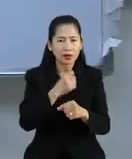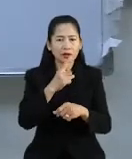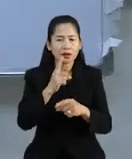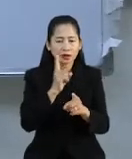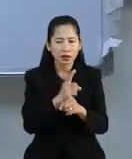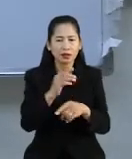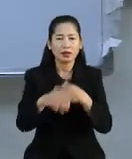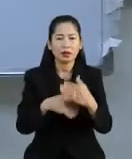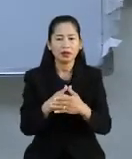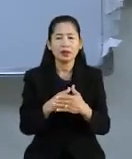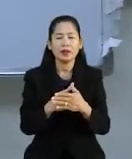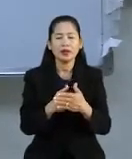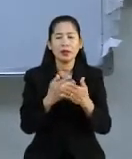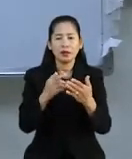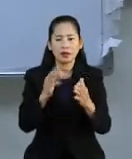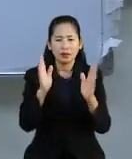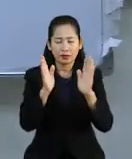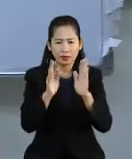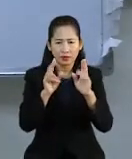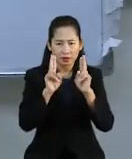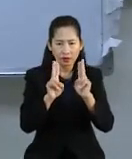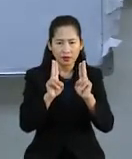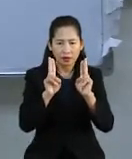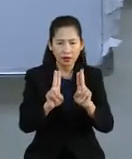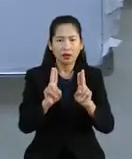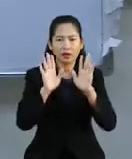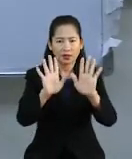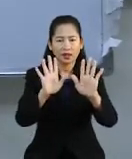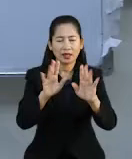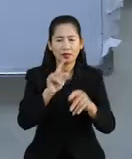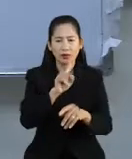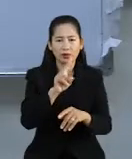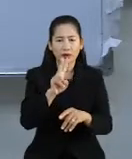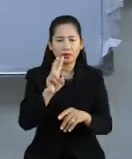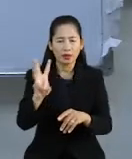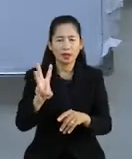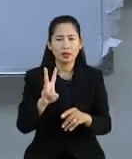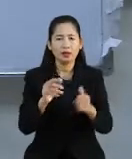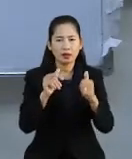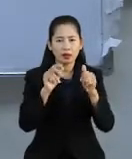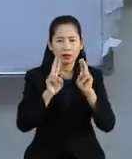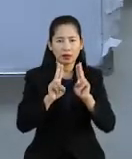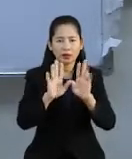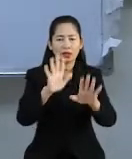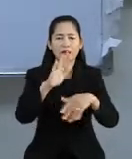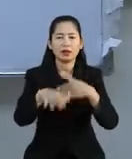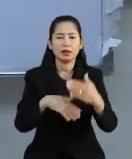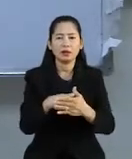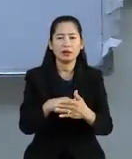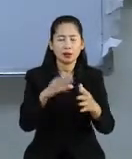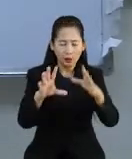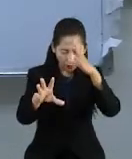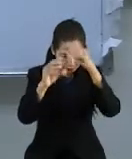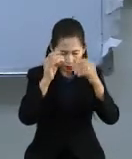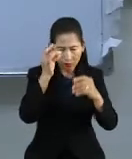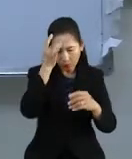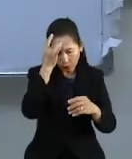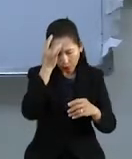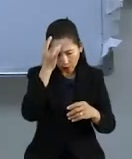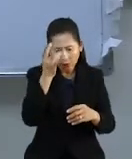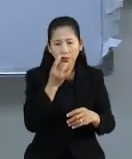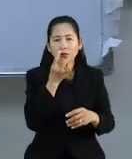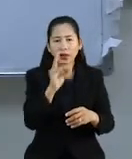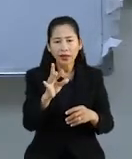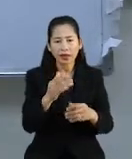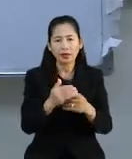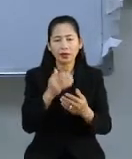tình ọ khăn nê nè con ná. Chà, chân nhi khu tại đây ọ cha chung con mùi chà. Mùi bì bày chà ọ cha tình ọ khăn nê á. Tiên phụ cài mên con sơ nệ cừu nè con